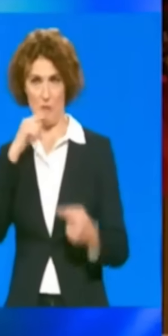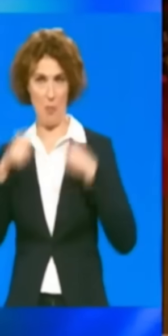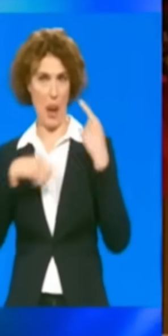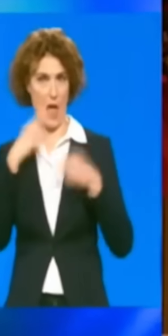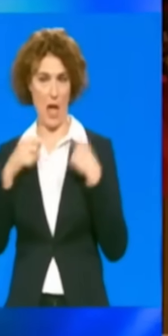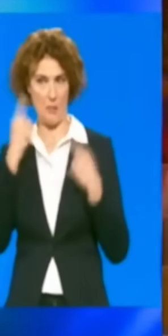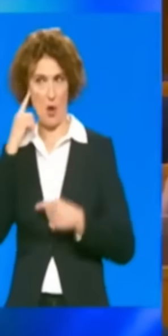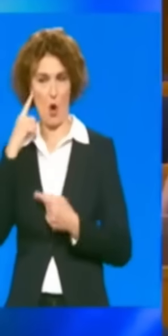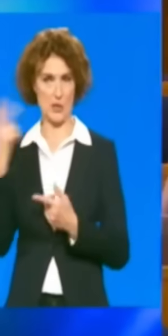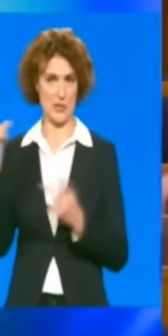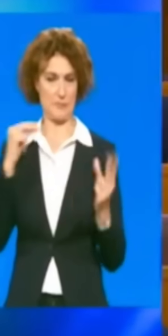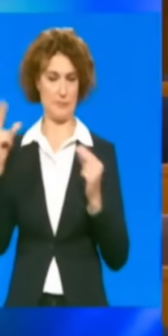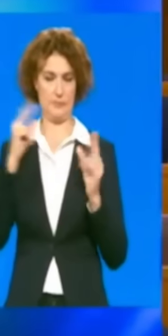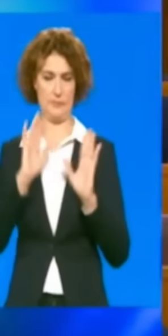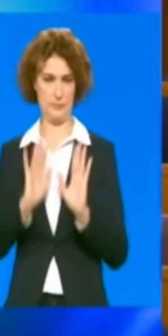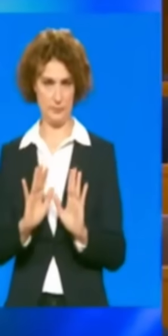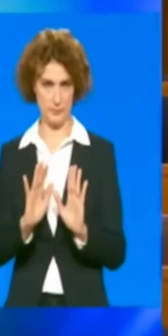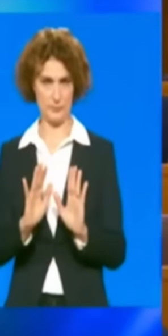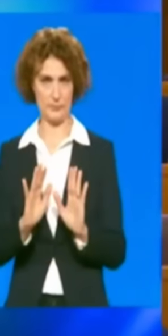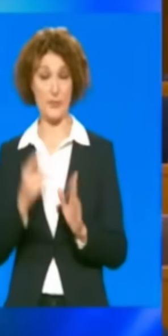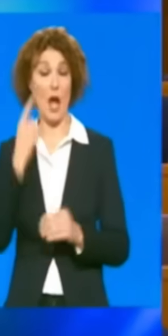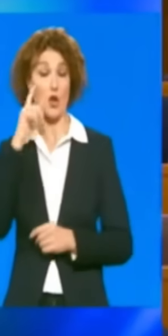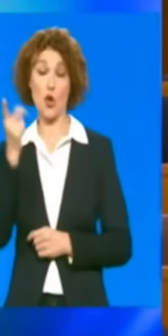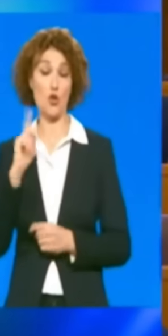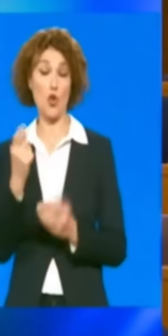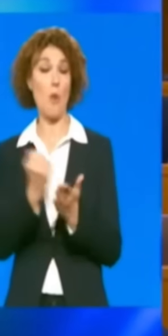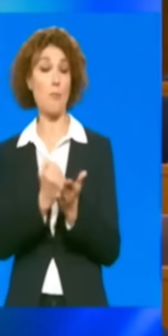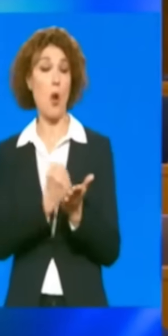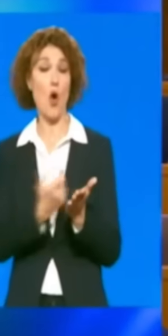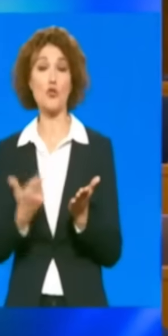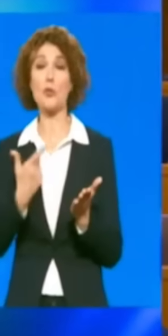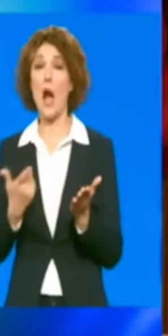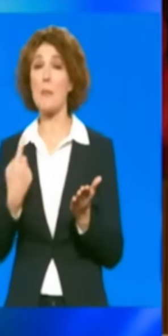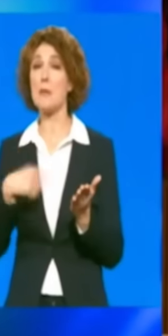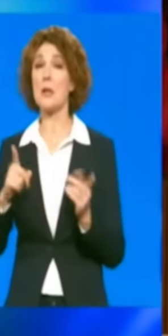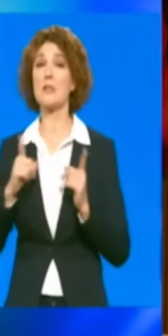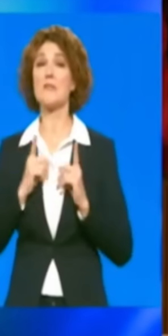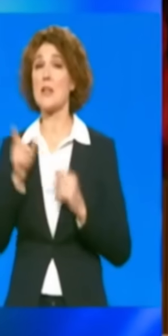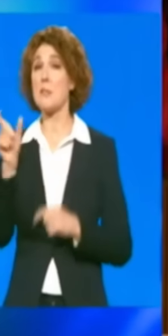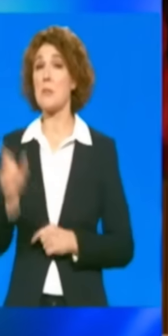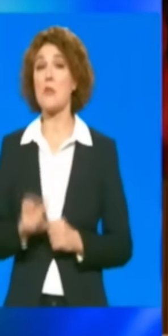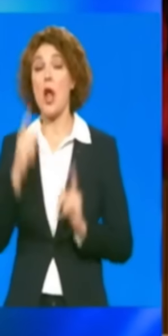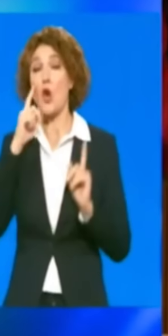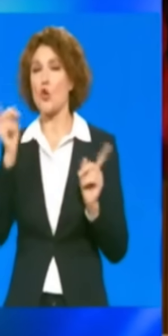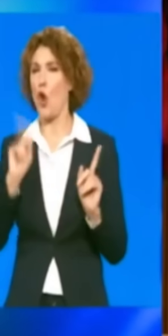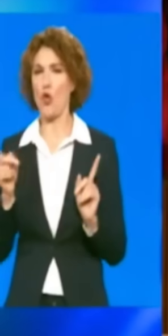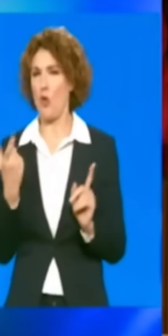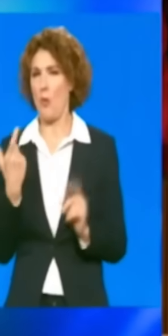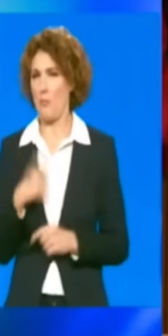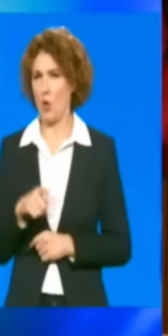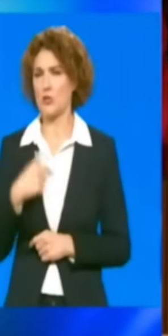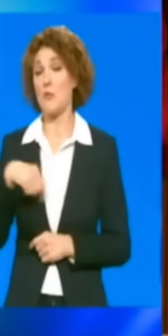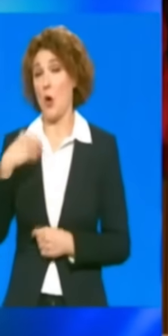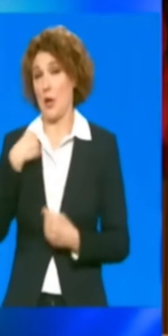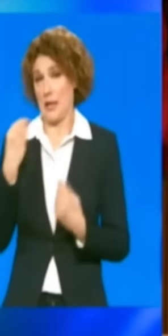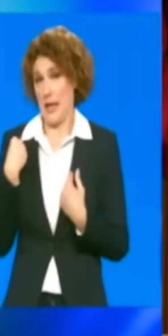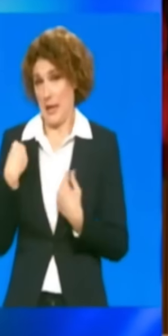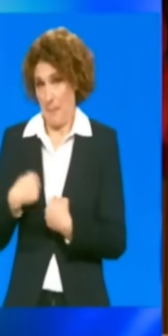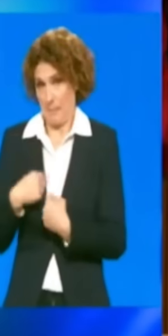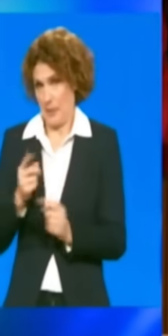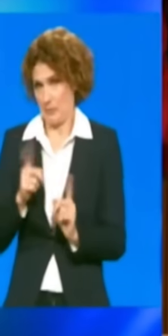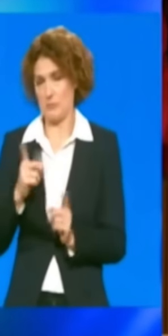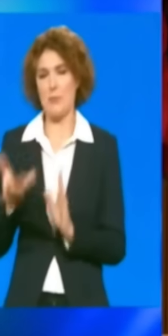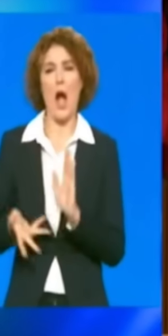Eh non so perché abbia un porto d'armi per difesa personale ma questo non va chiesto a me chiaramente perché va chiesto all'autorità competente che